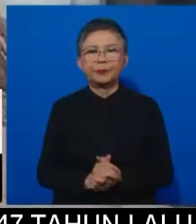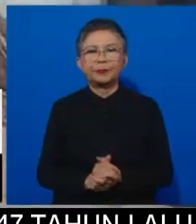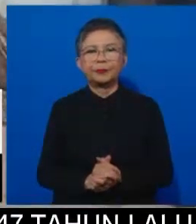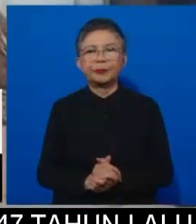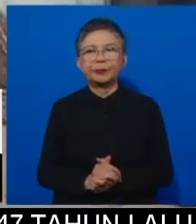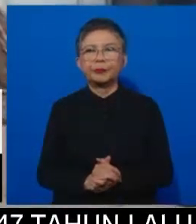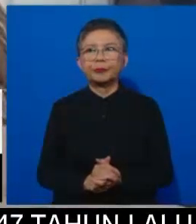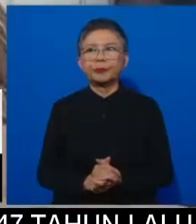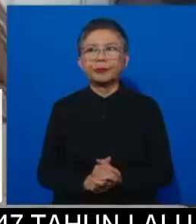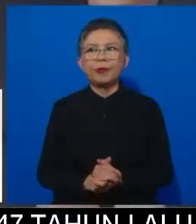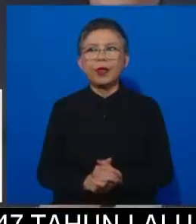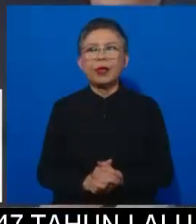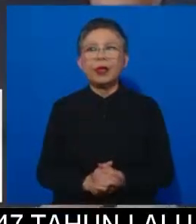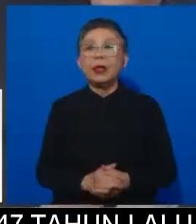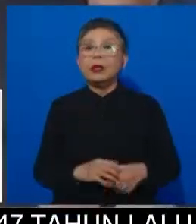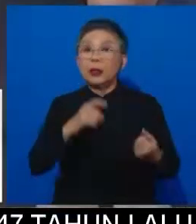apa.